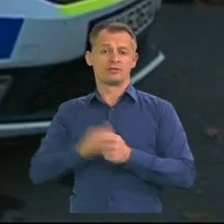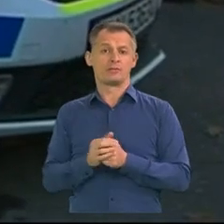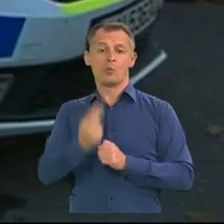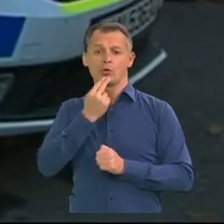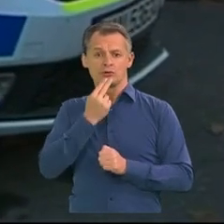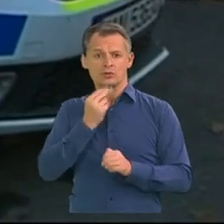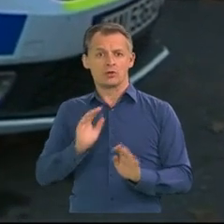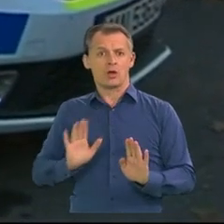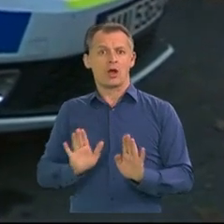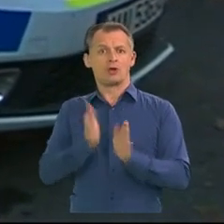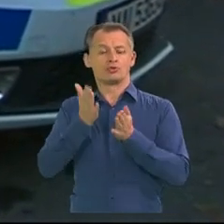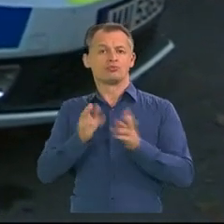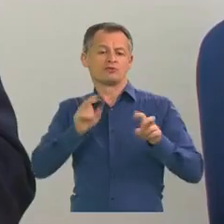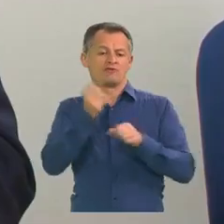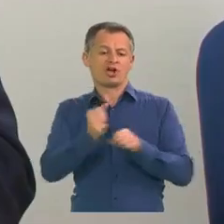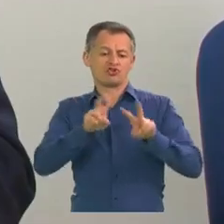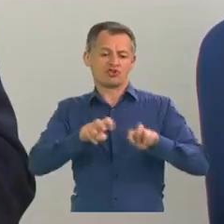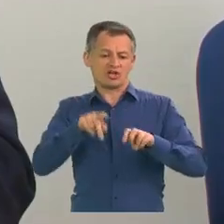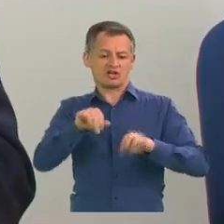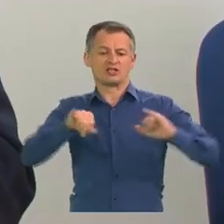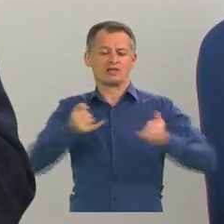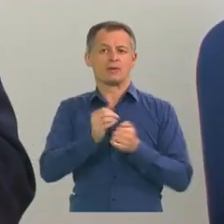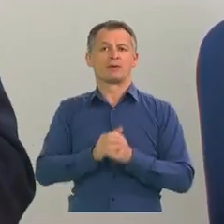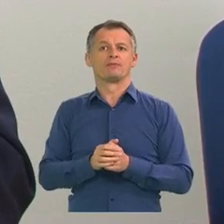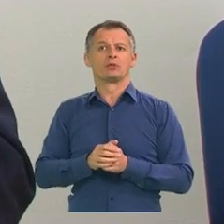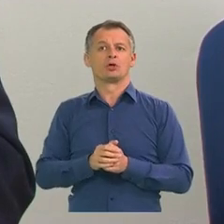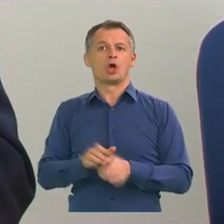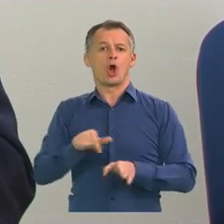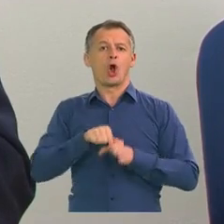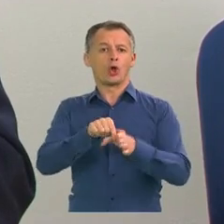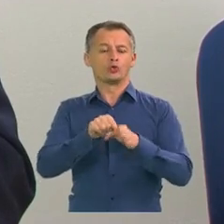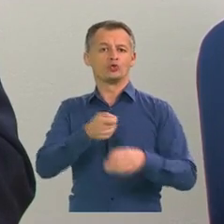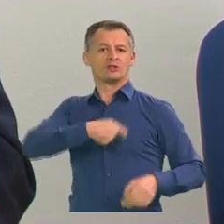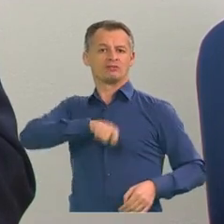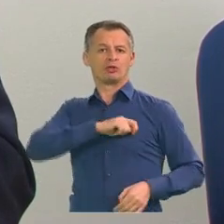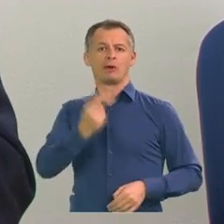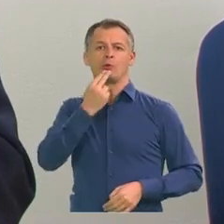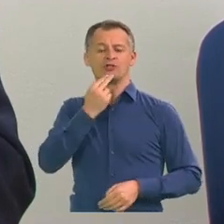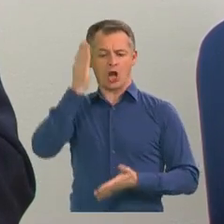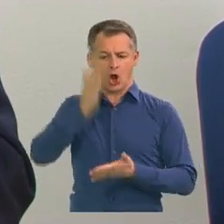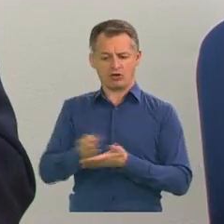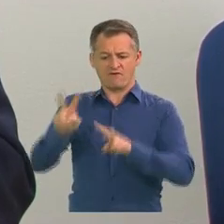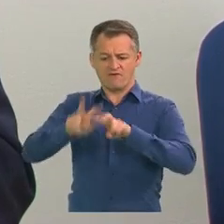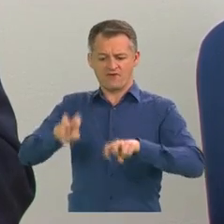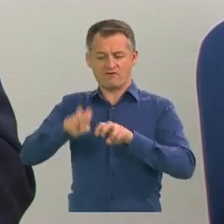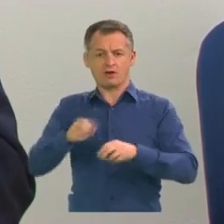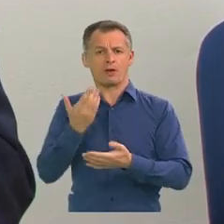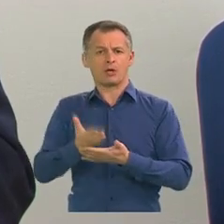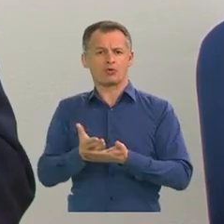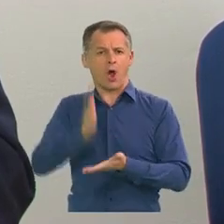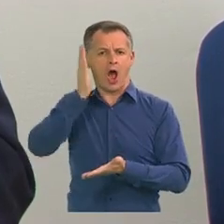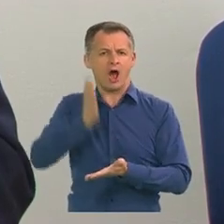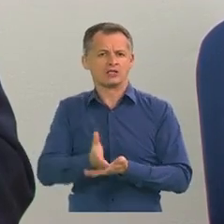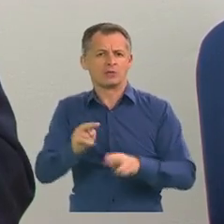pe fir și fac cercetări în acest caz. Conducerea inspectoratului a decis efectuarea de verificări pentru stabilirea situației de